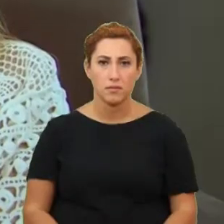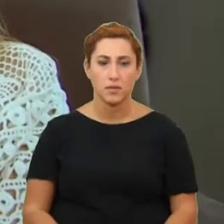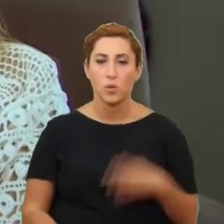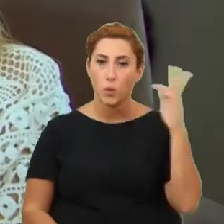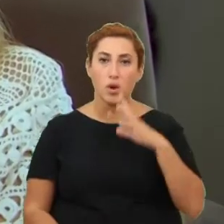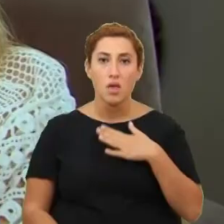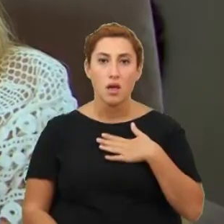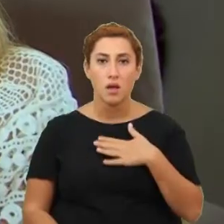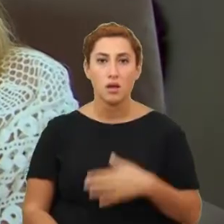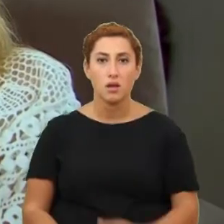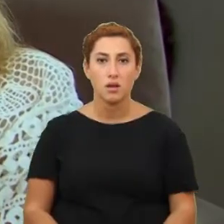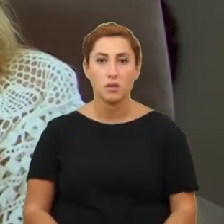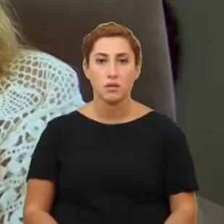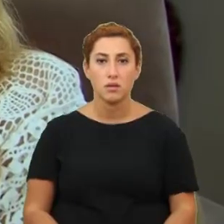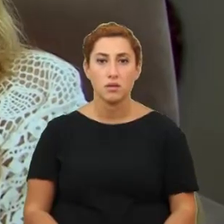Rüya.